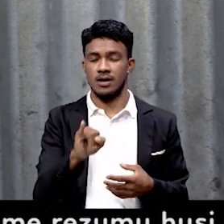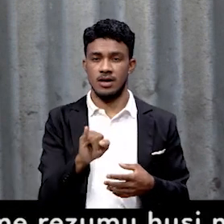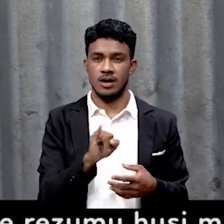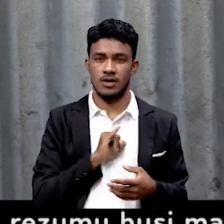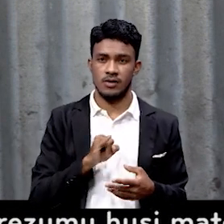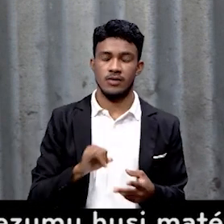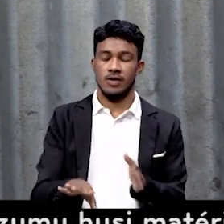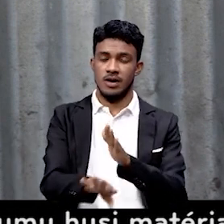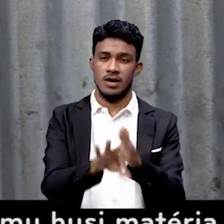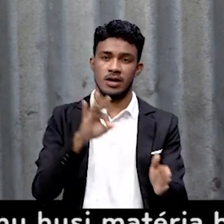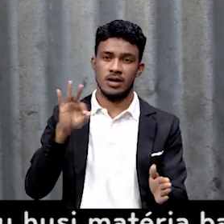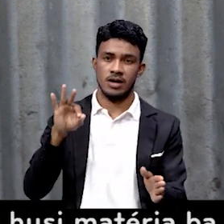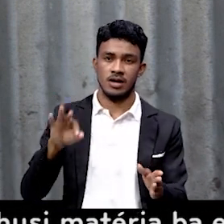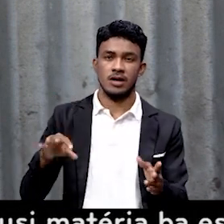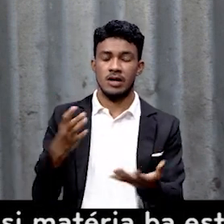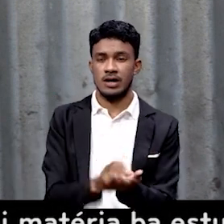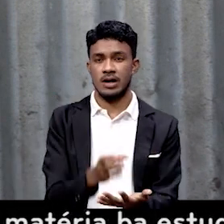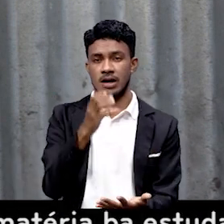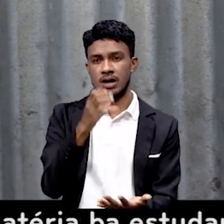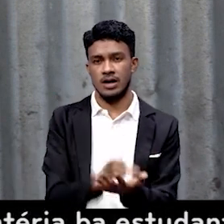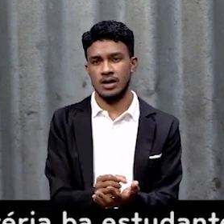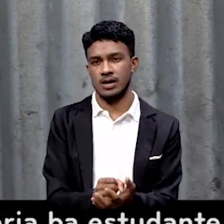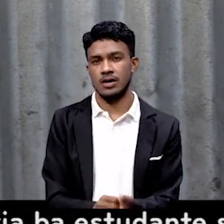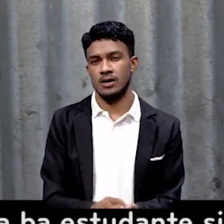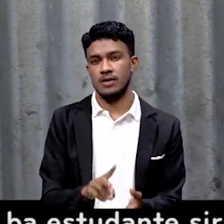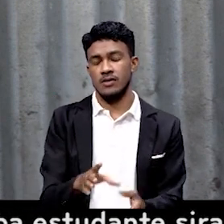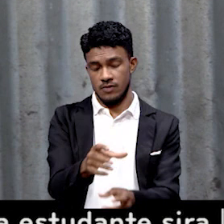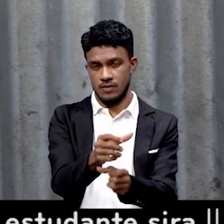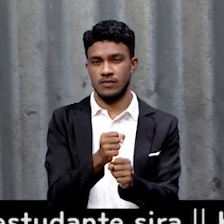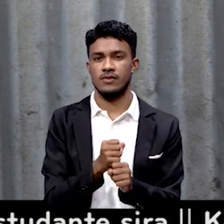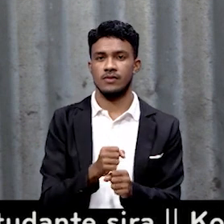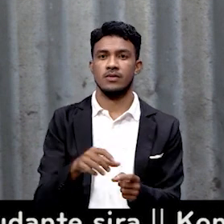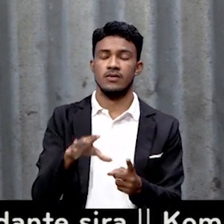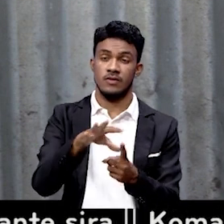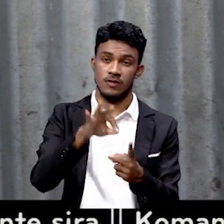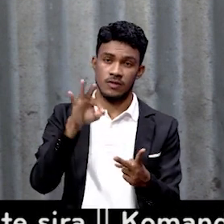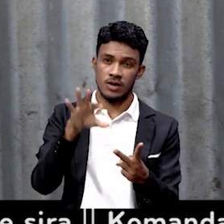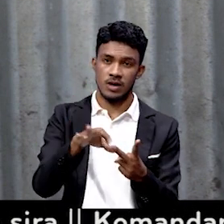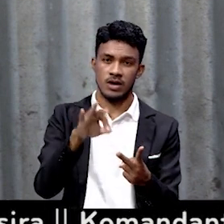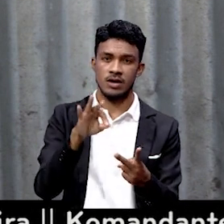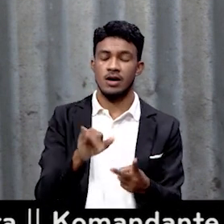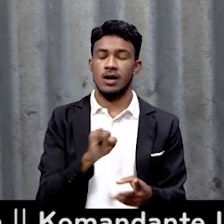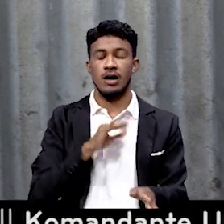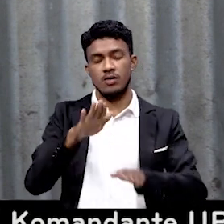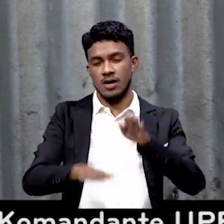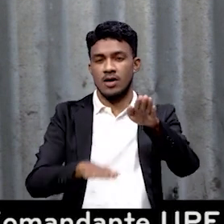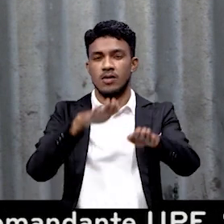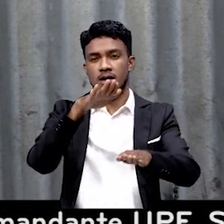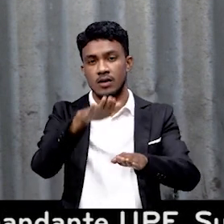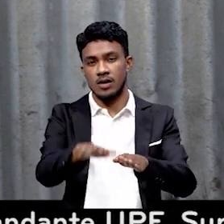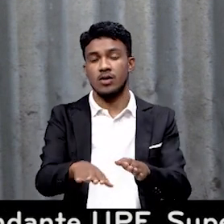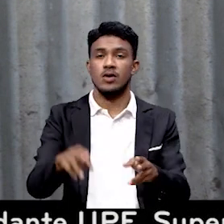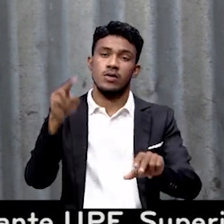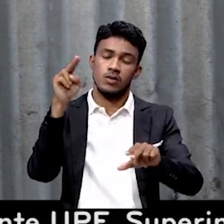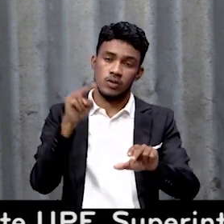kalembe swepati ne rua ha. Hane sau lao au turba